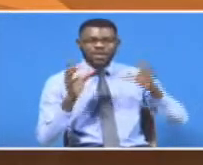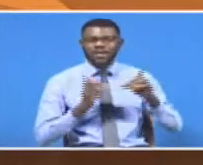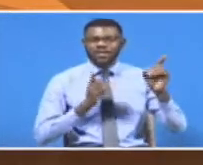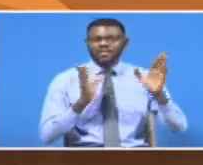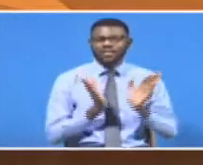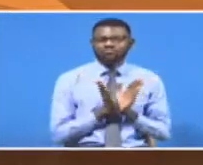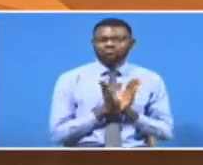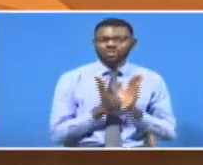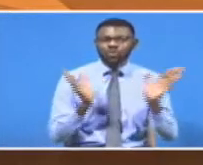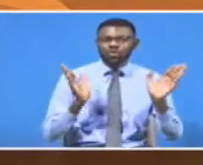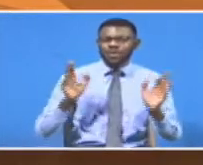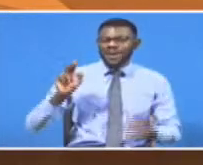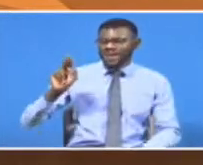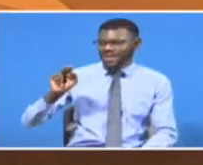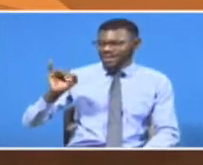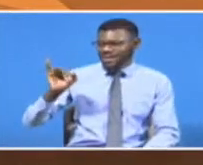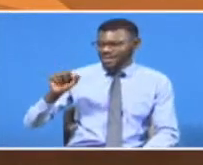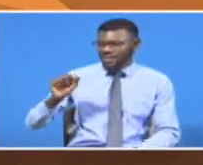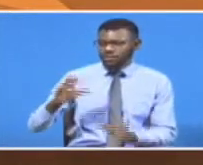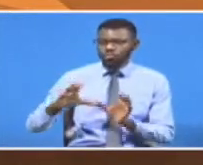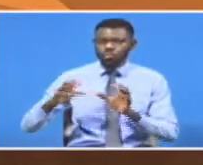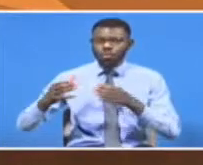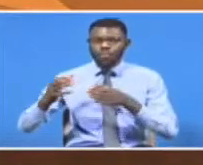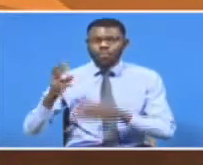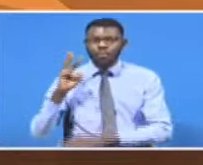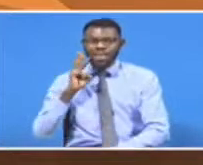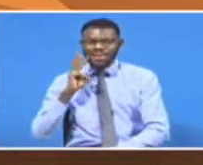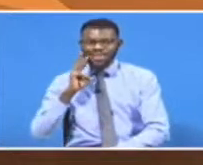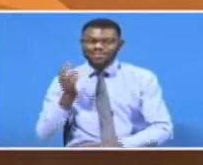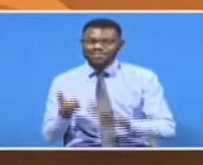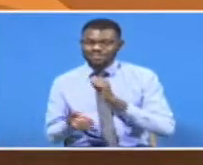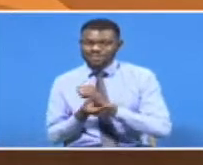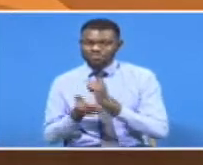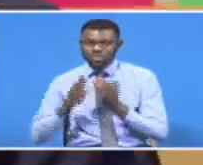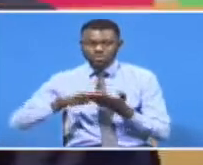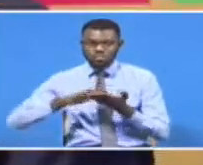ujasusi nchini NIS. Wili Lusigi na taarifa hiyo.